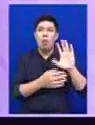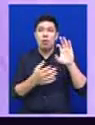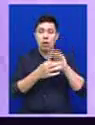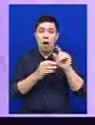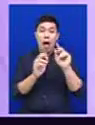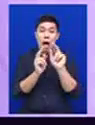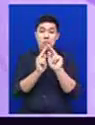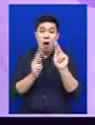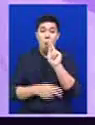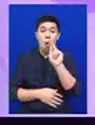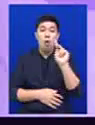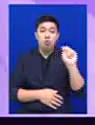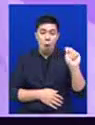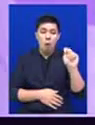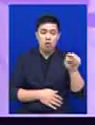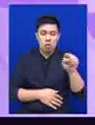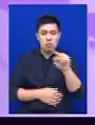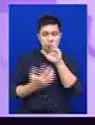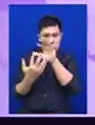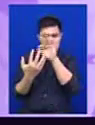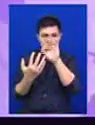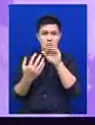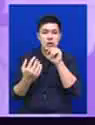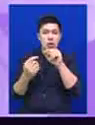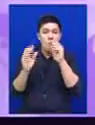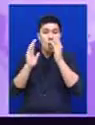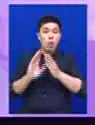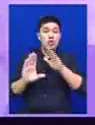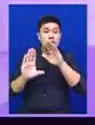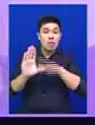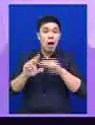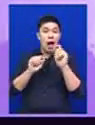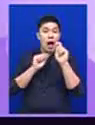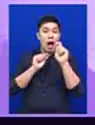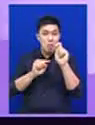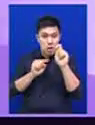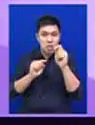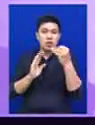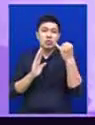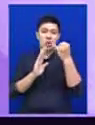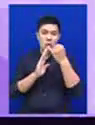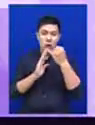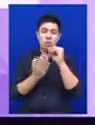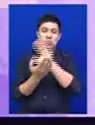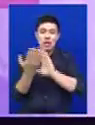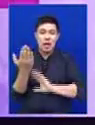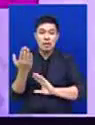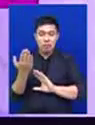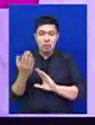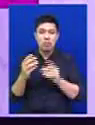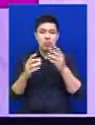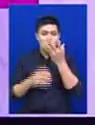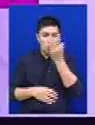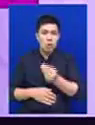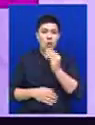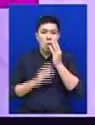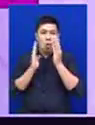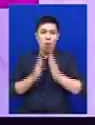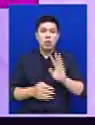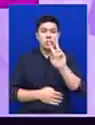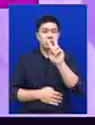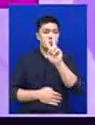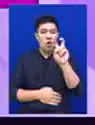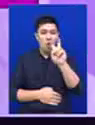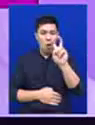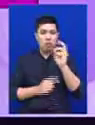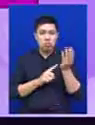การเลือกตั้งหรือกกต.เลือกในขั้นต้นจากผู้สมัครในระดับอำเภอจังหวัดและประเทศให้ได้จำนวน200คนแล้วเส